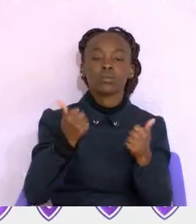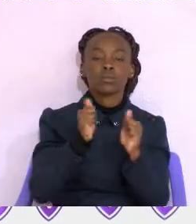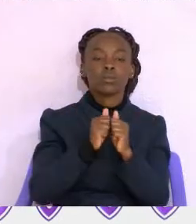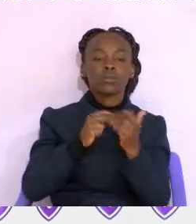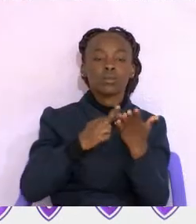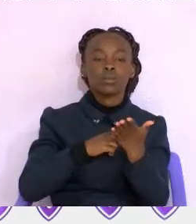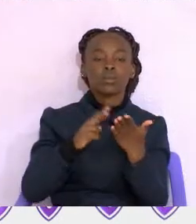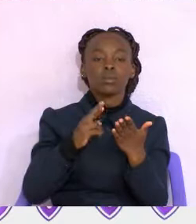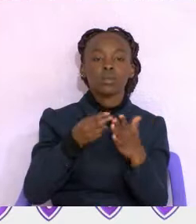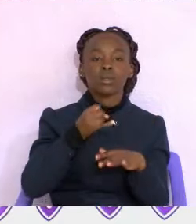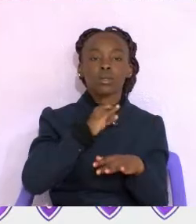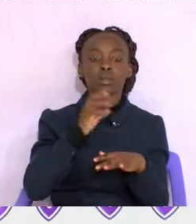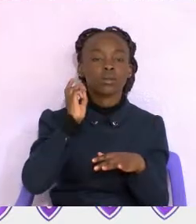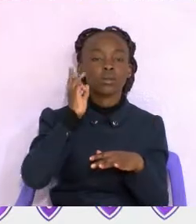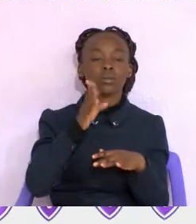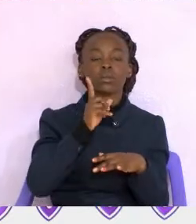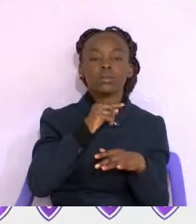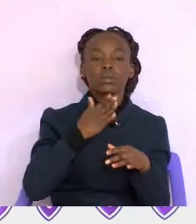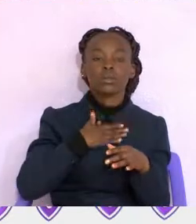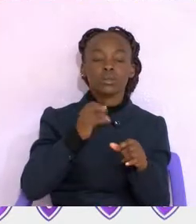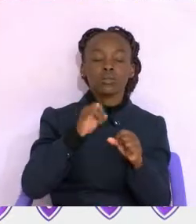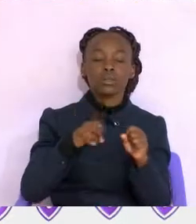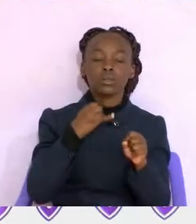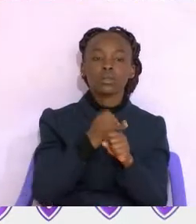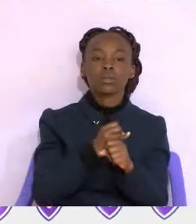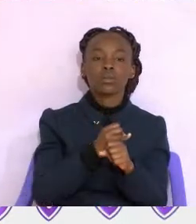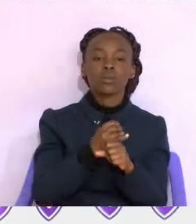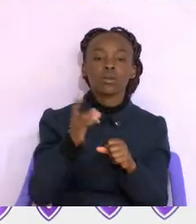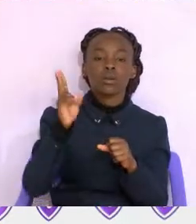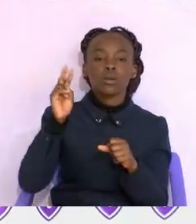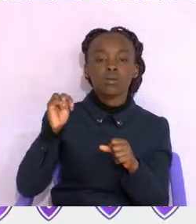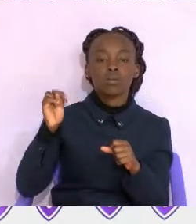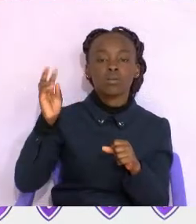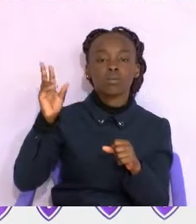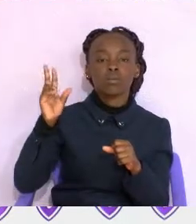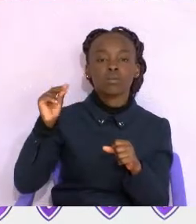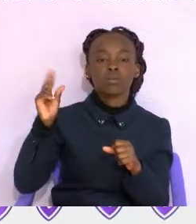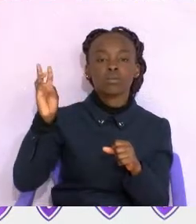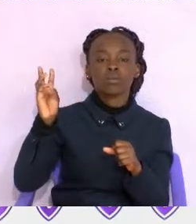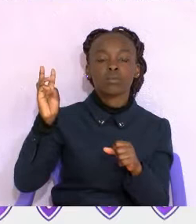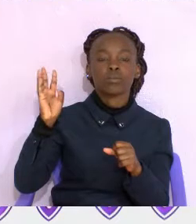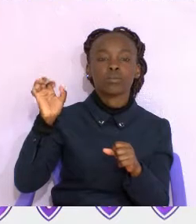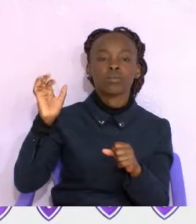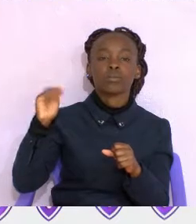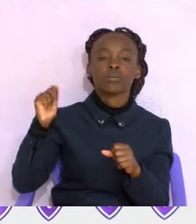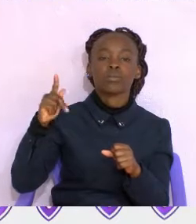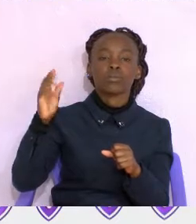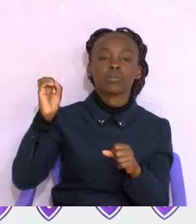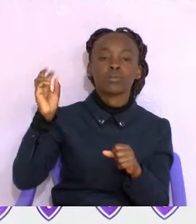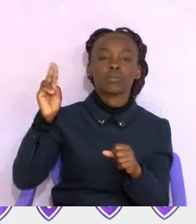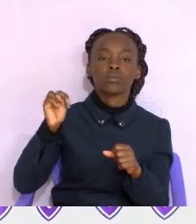yangu. Alikuwa anajua kwamba hakuna silaha. Alikuwa anajua kwamba yeye aliye ndani yangu. Na wapendo hapo